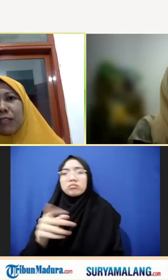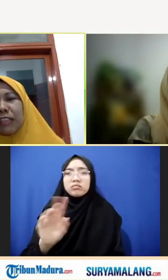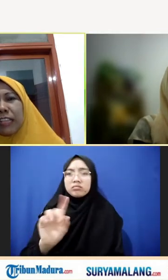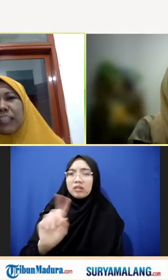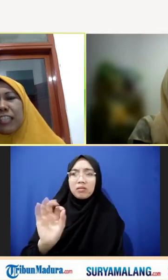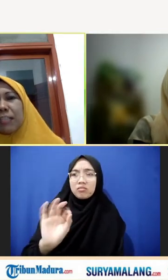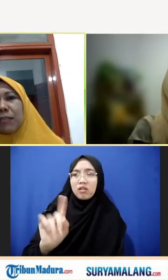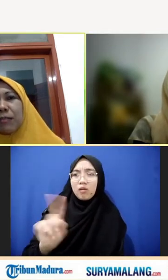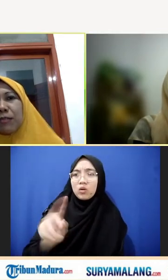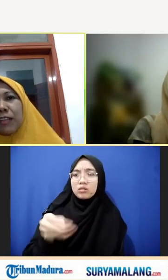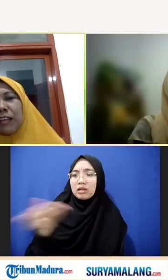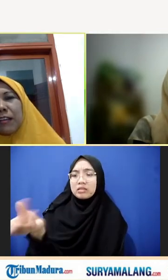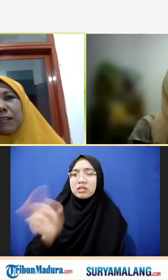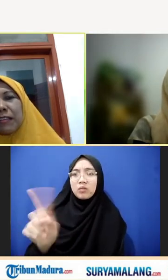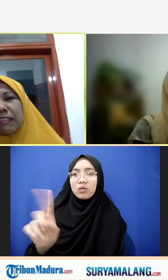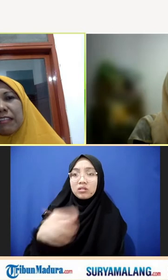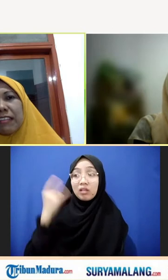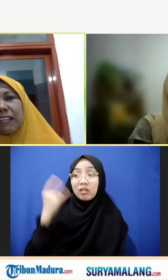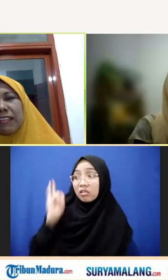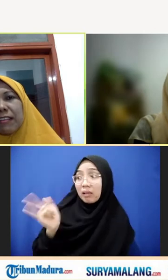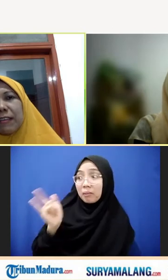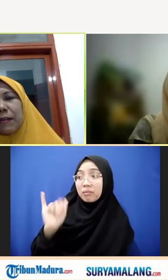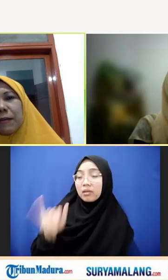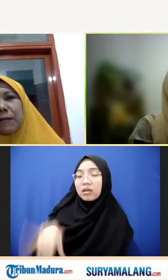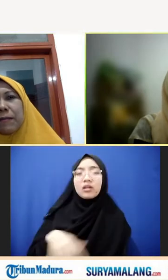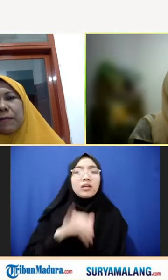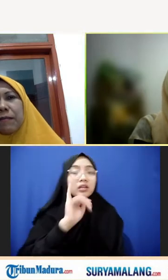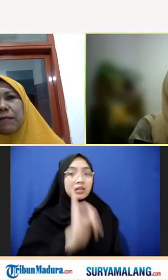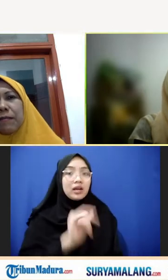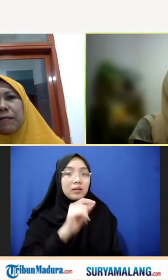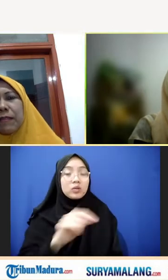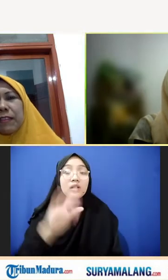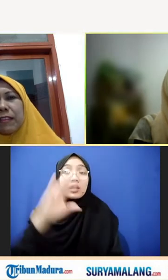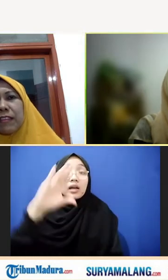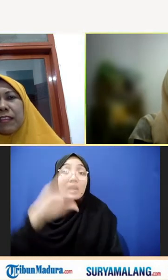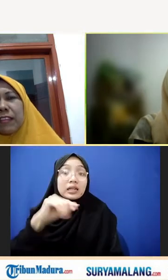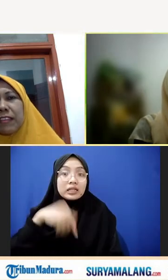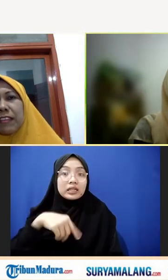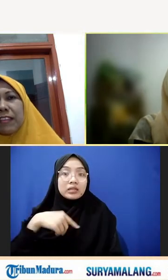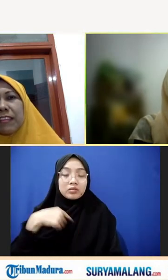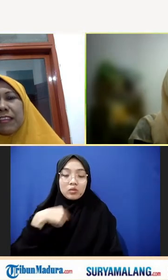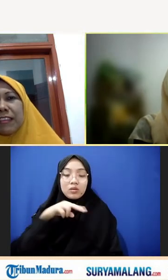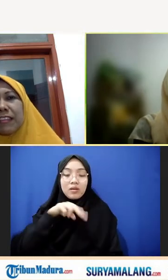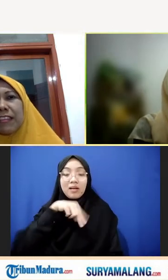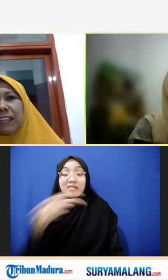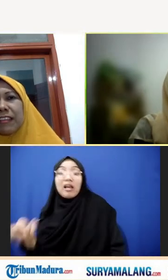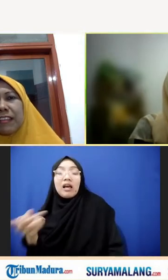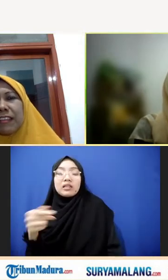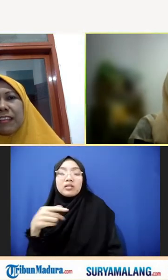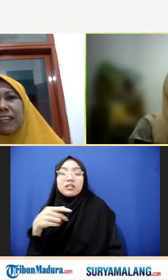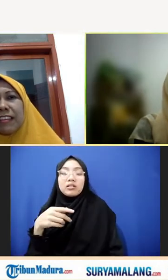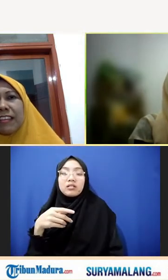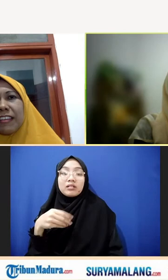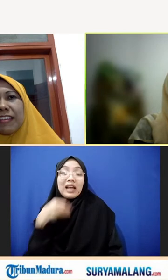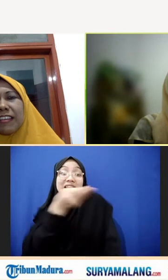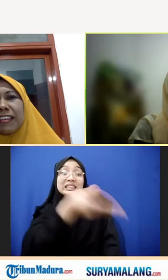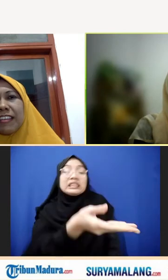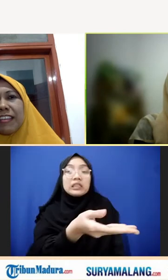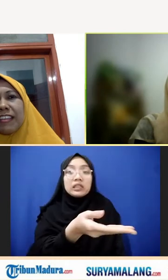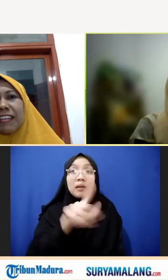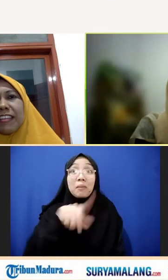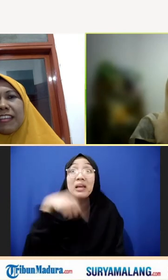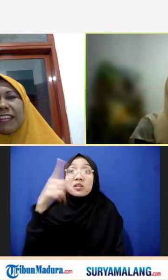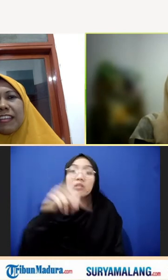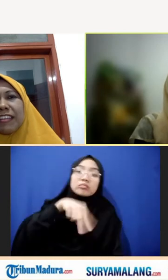nih Bu. Jadi tetap ya Bu ya. Ya, hari ini dia banting diri Ibu kasih, besok dia akan banting diri